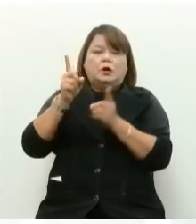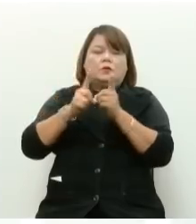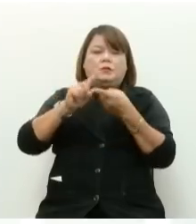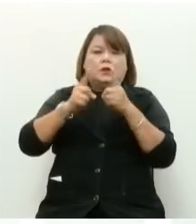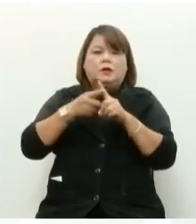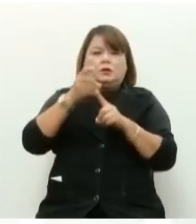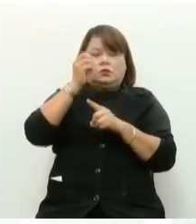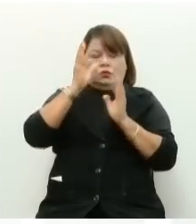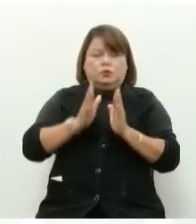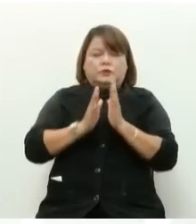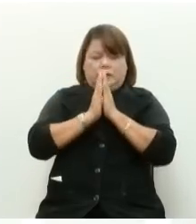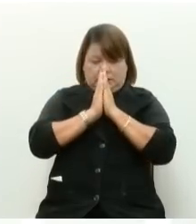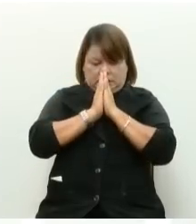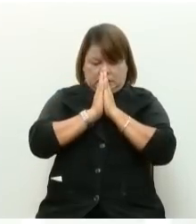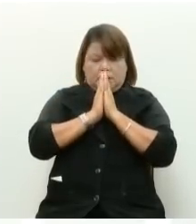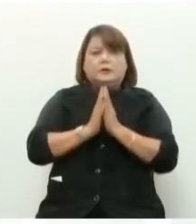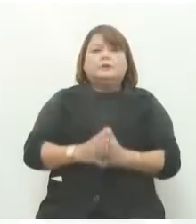สวัสดีค่ะ สวัสดีครับ